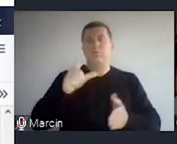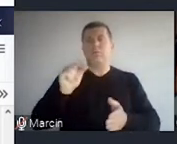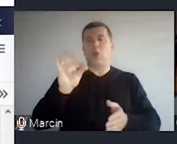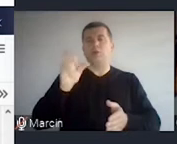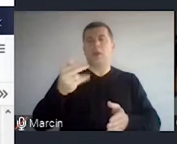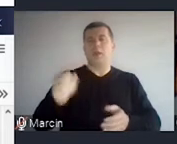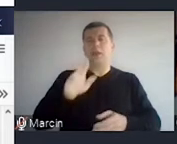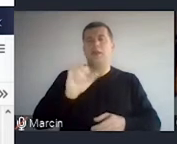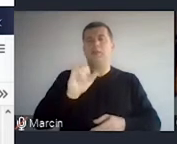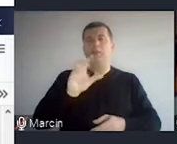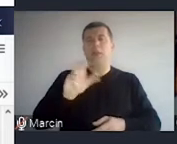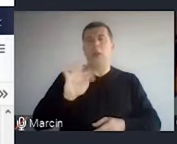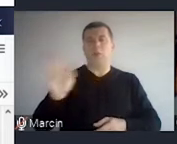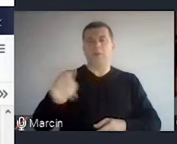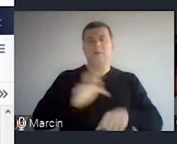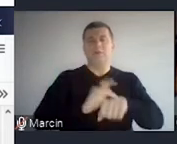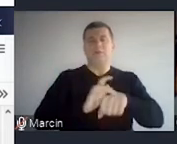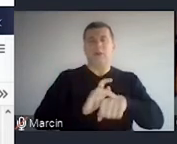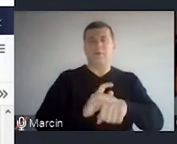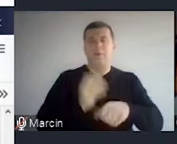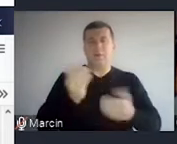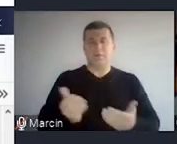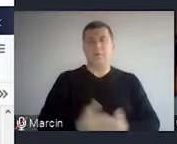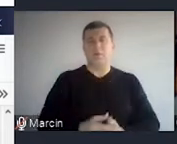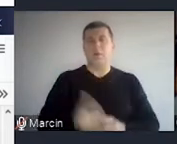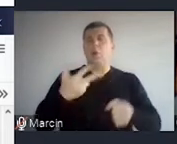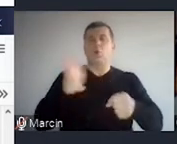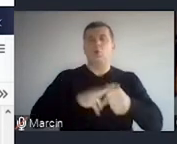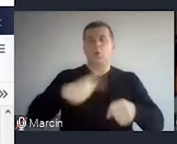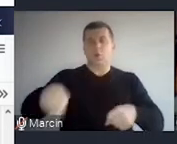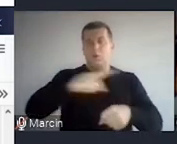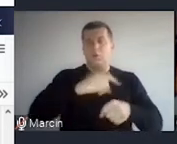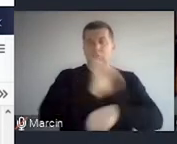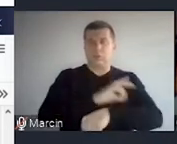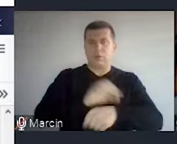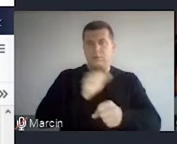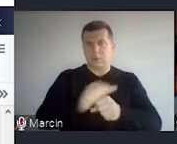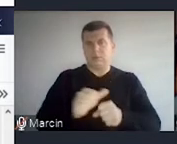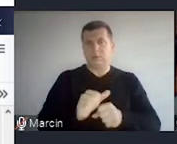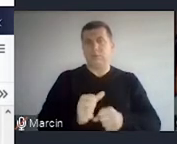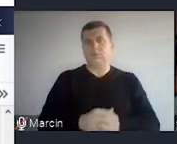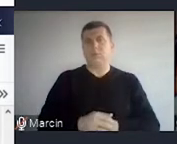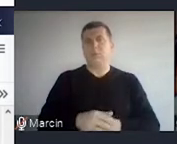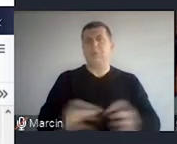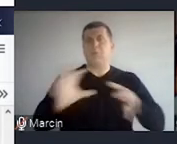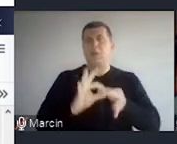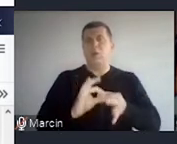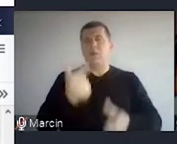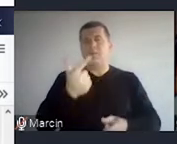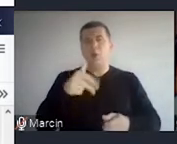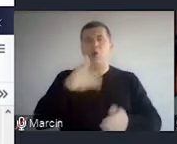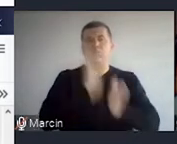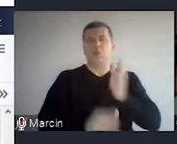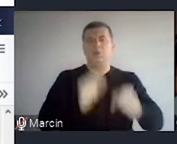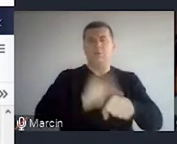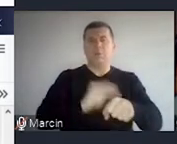zwaną stawką ryczałtową. W niektórych z tych projektów pojawia się natomiast łączenie dwóch uproszczonych